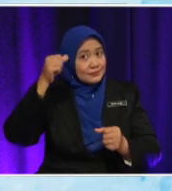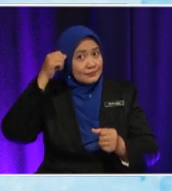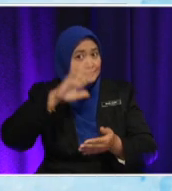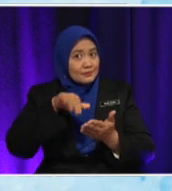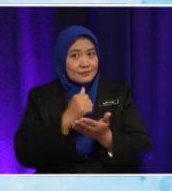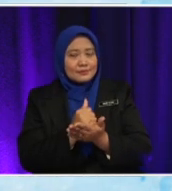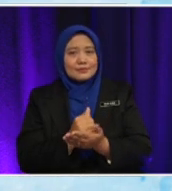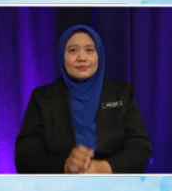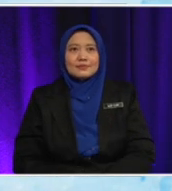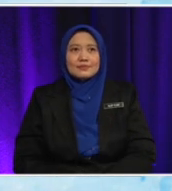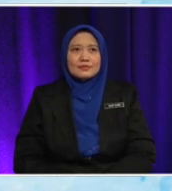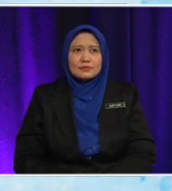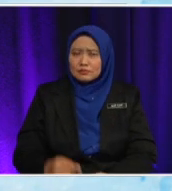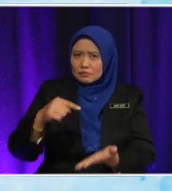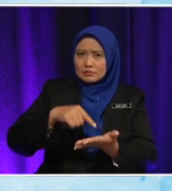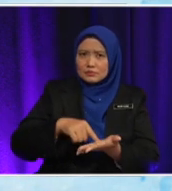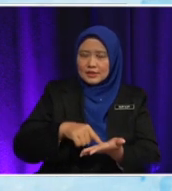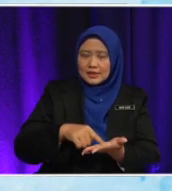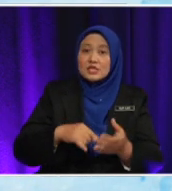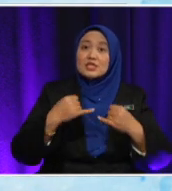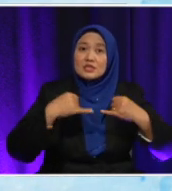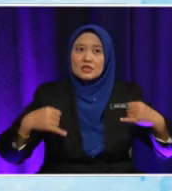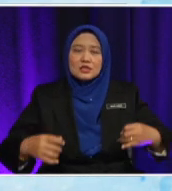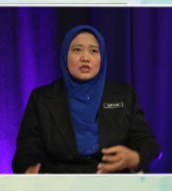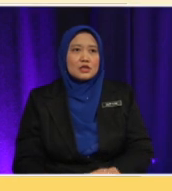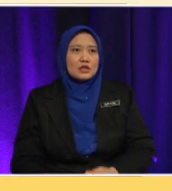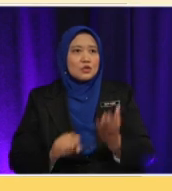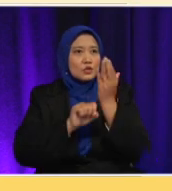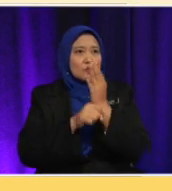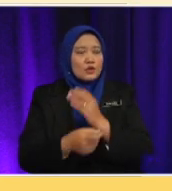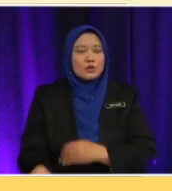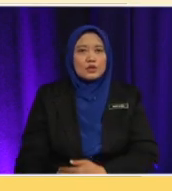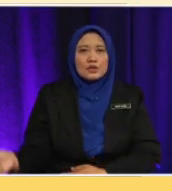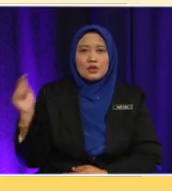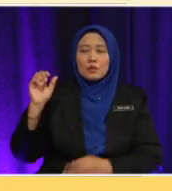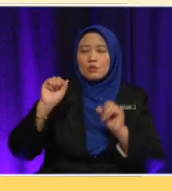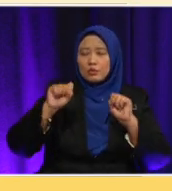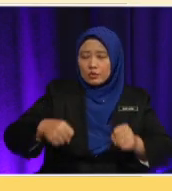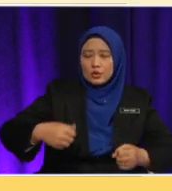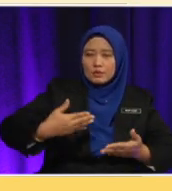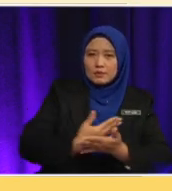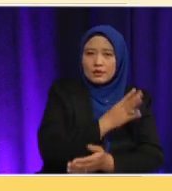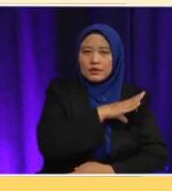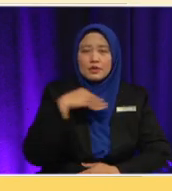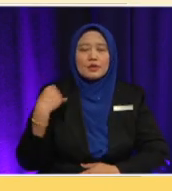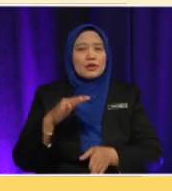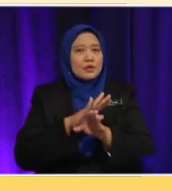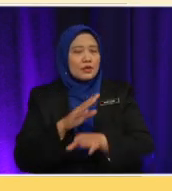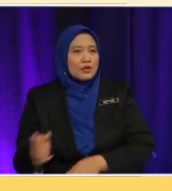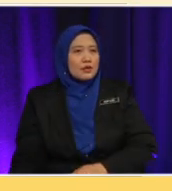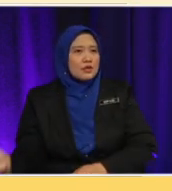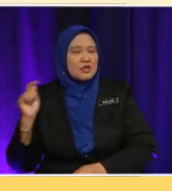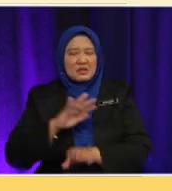ini ada jenis sumber tenaga boleh dan sumber tenaga tidak boleh